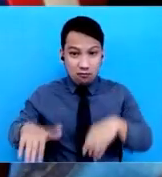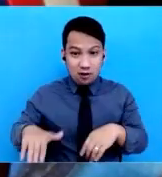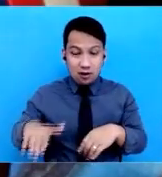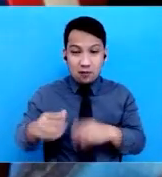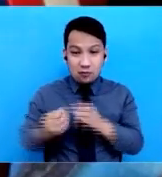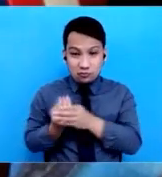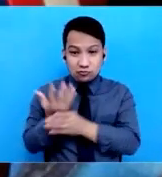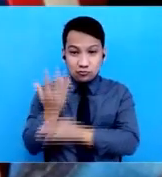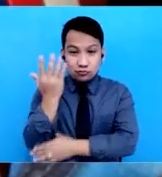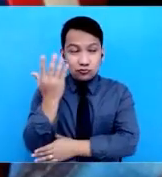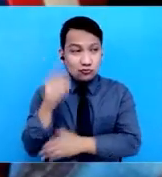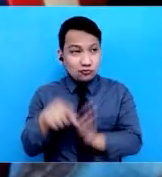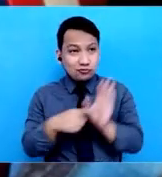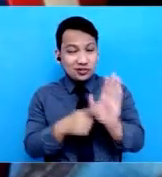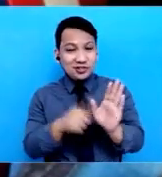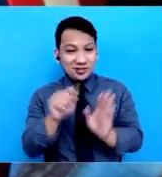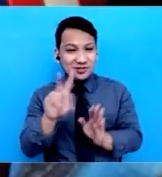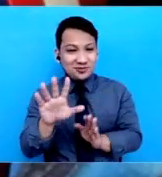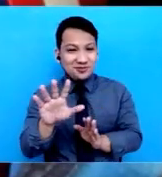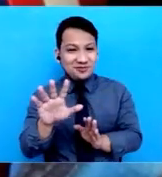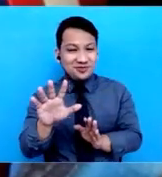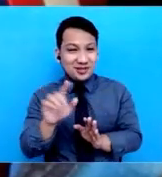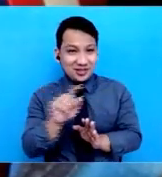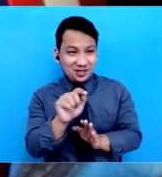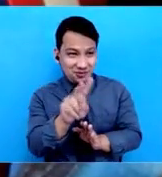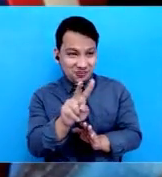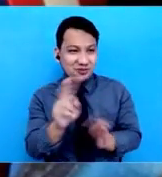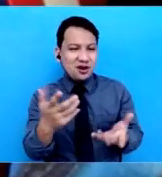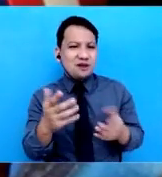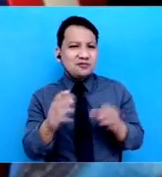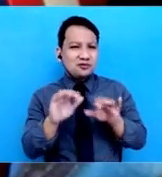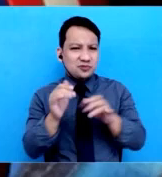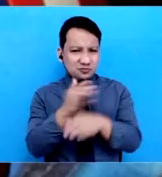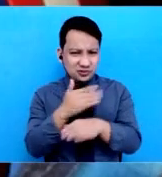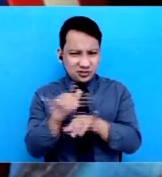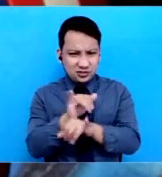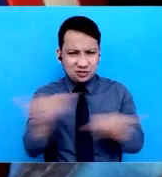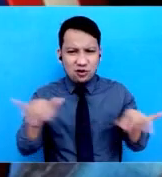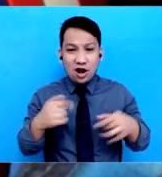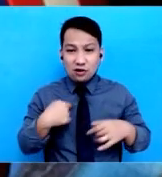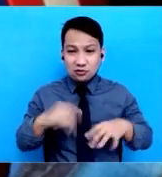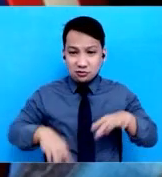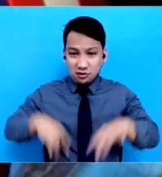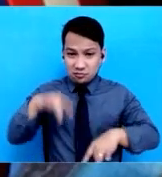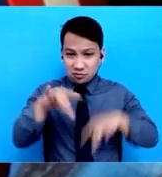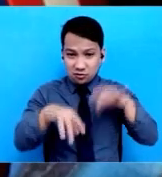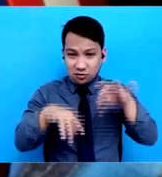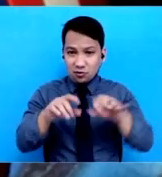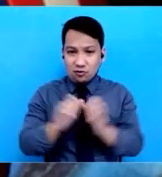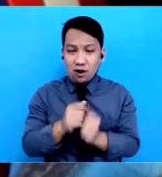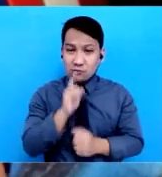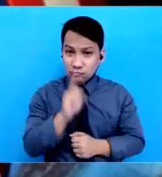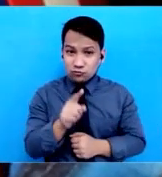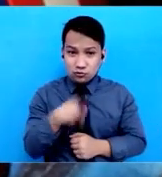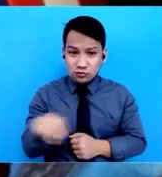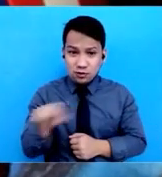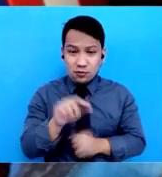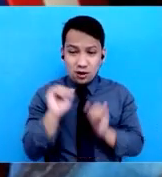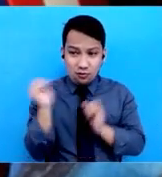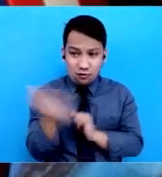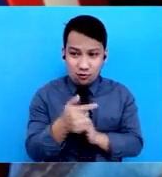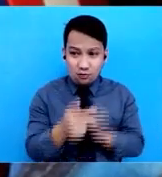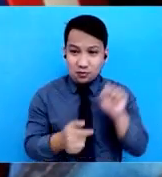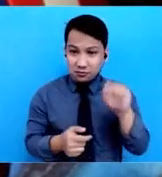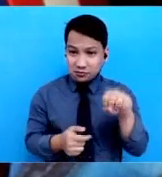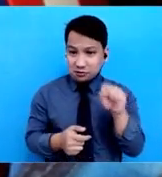ng telebisyon. Ay ganun din, pero siguro ang contribution na maibibigay natin, which I'm sure halos lahat naman